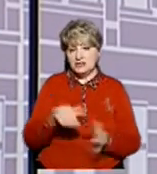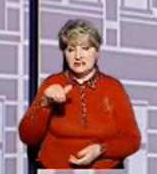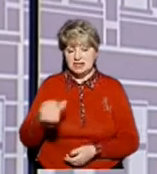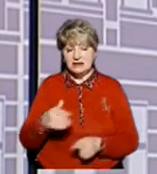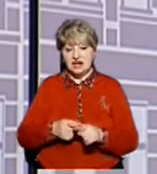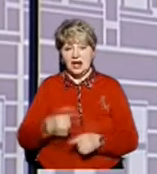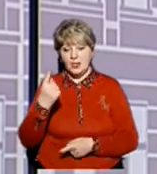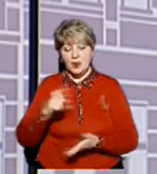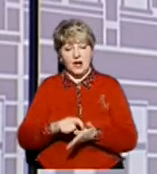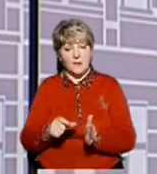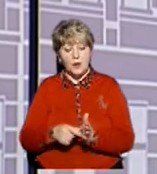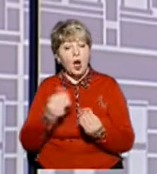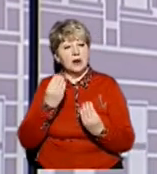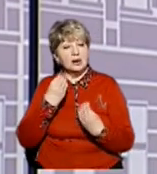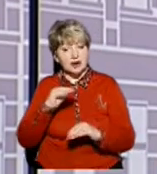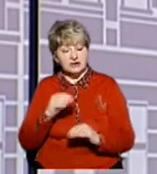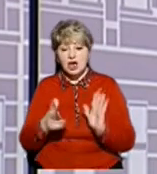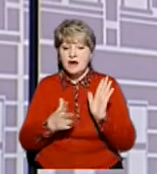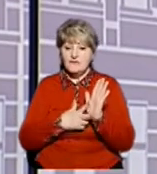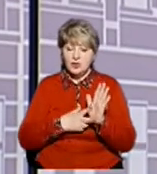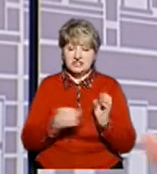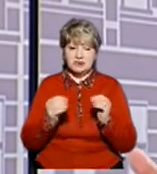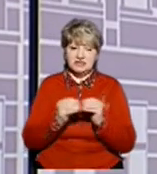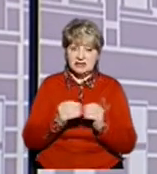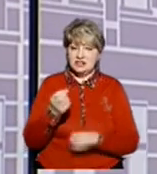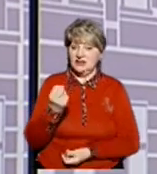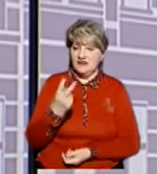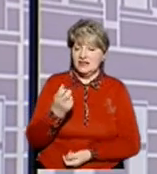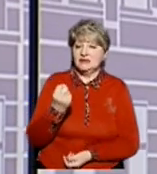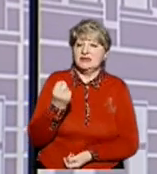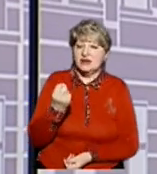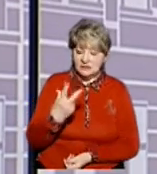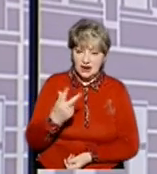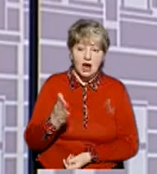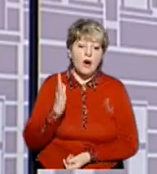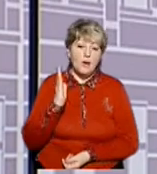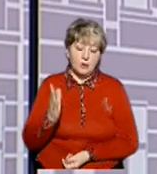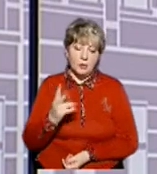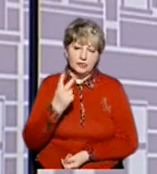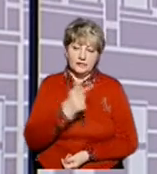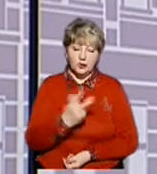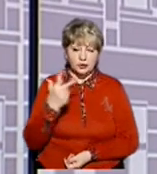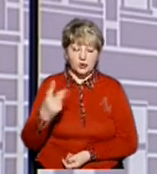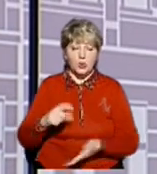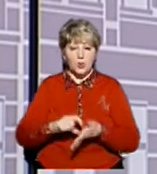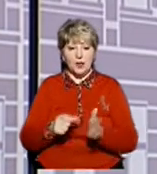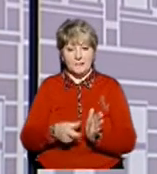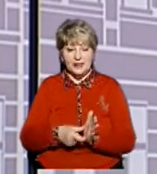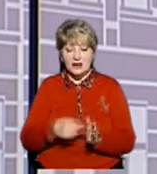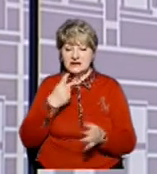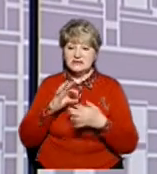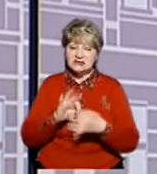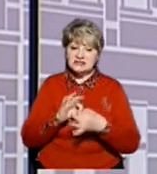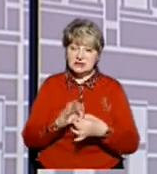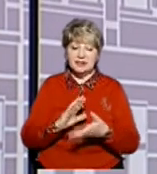це вже буде однокімнатна краща, 8, 10, 12, 13 будуть 2-3-кімнатні в залежності